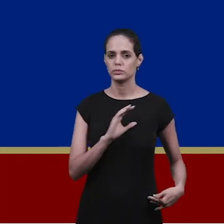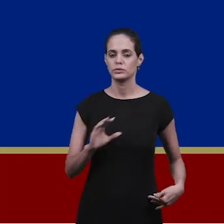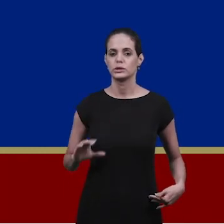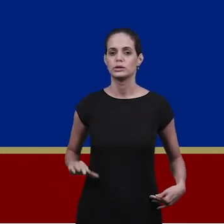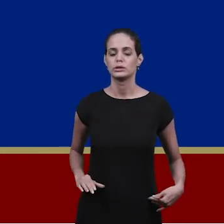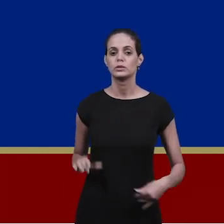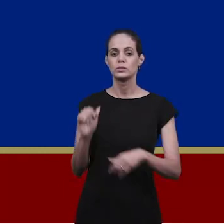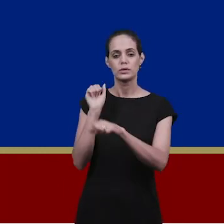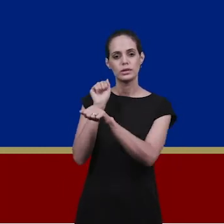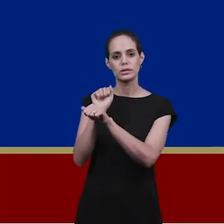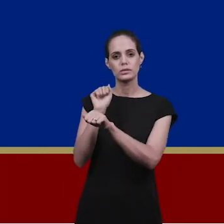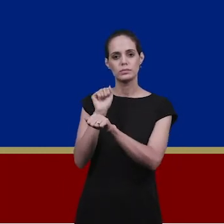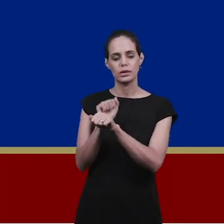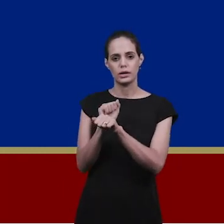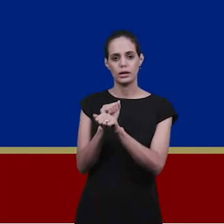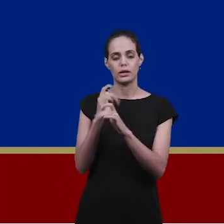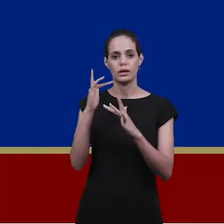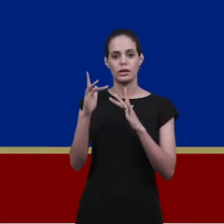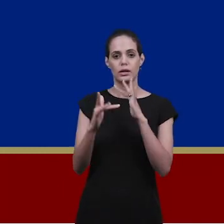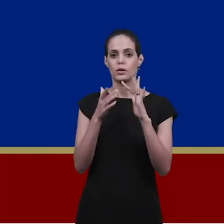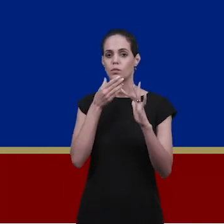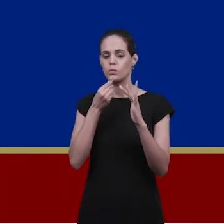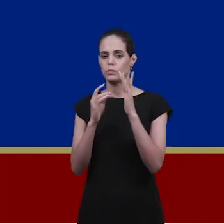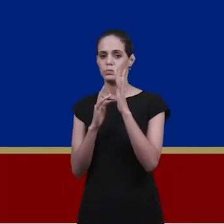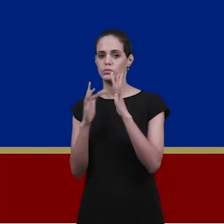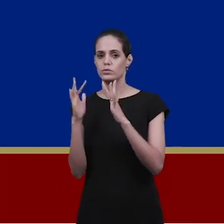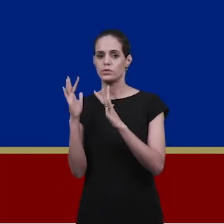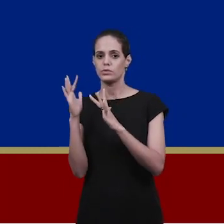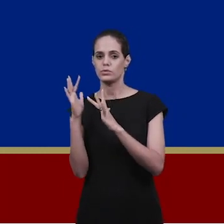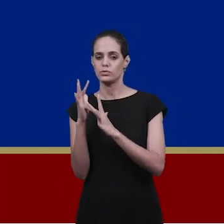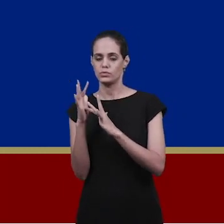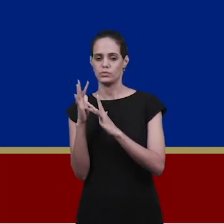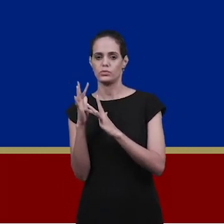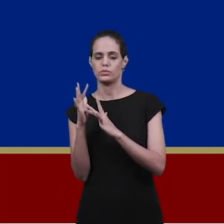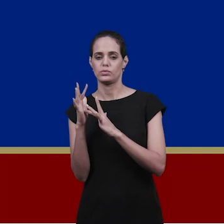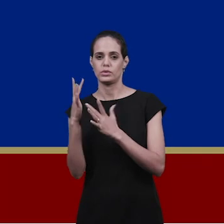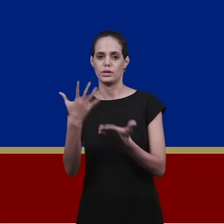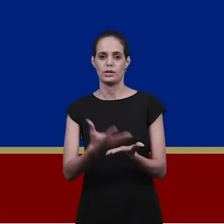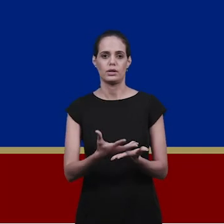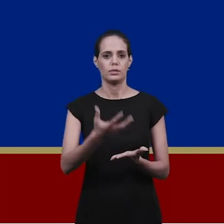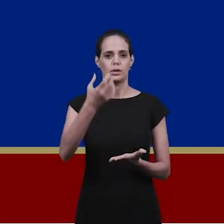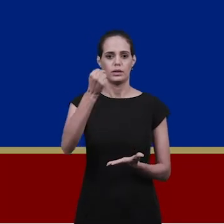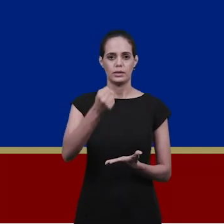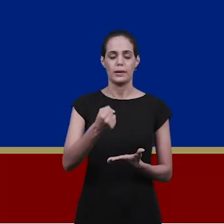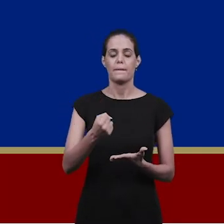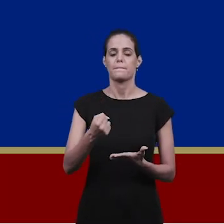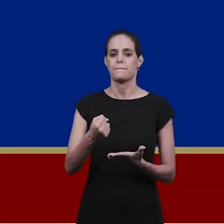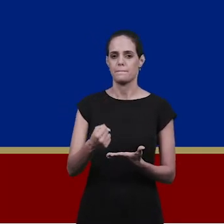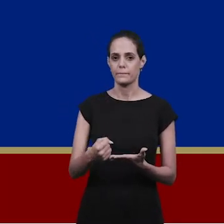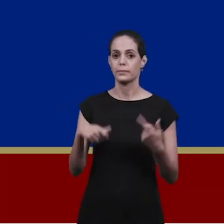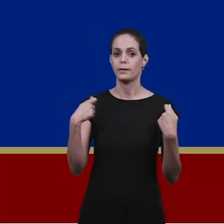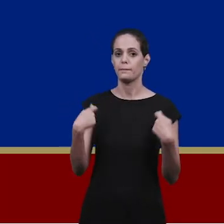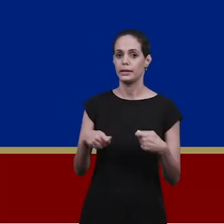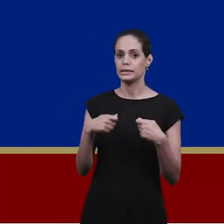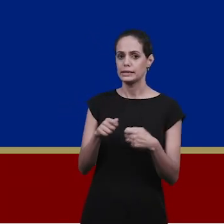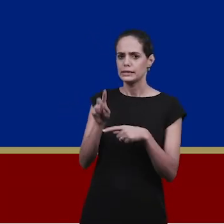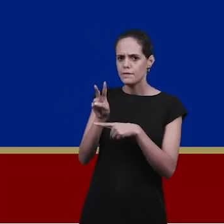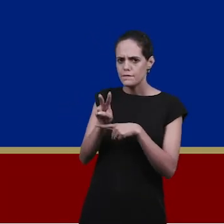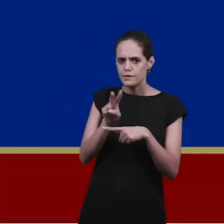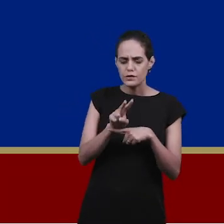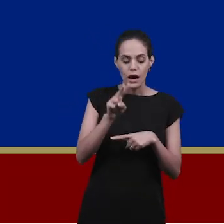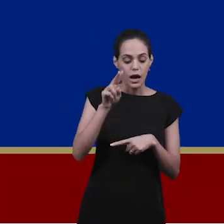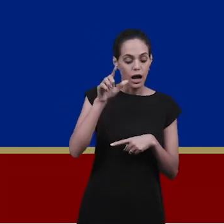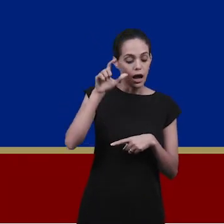corps de Christ, attend le fiancé Jésus venait